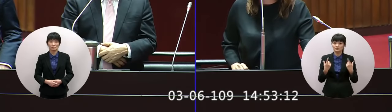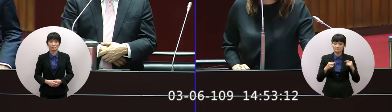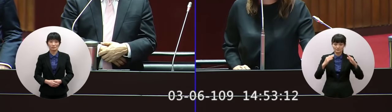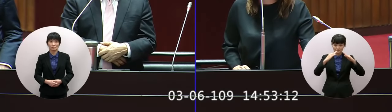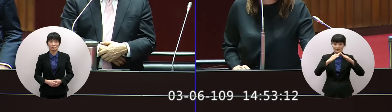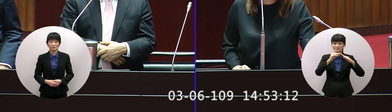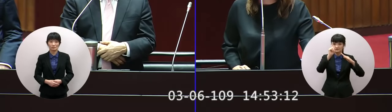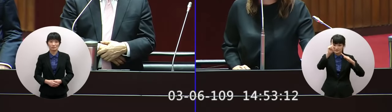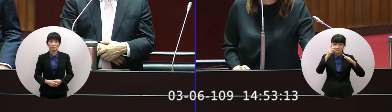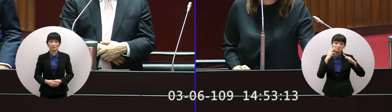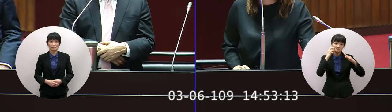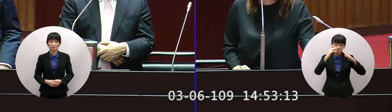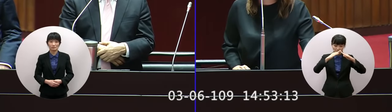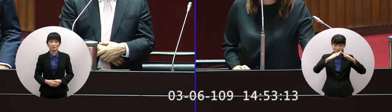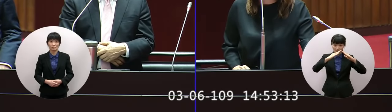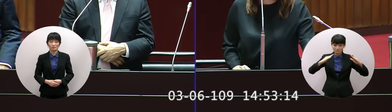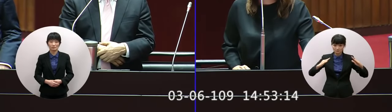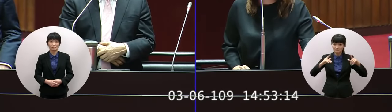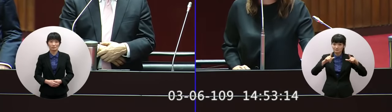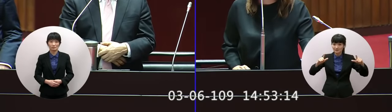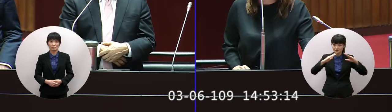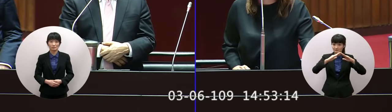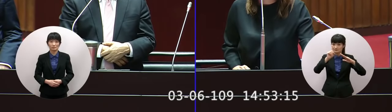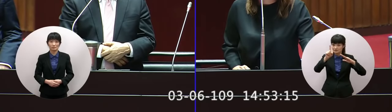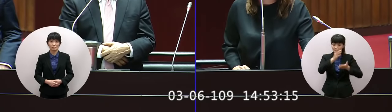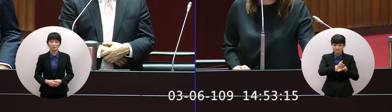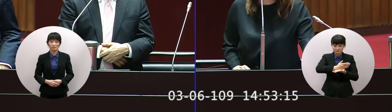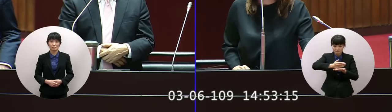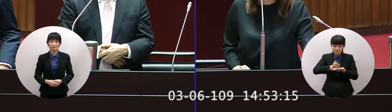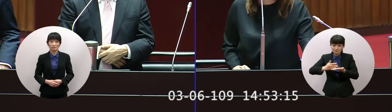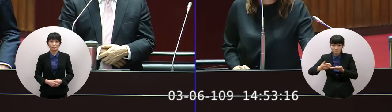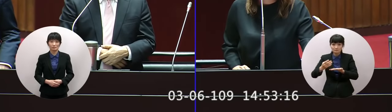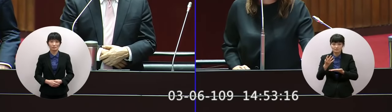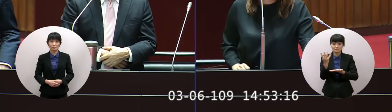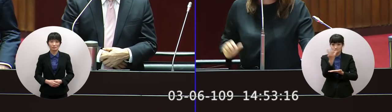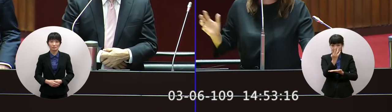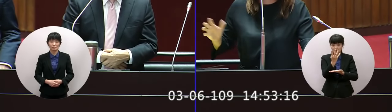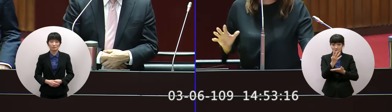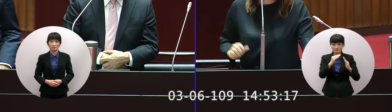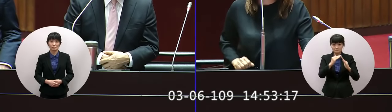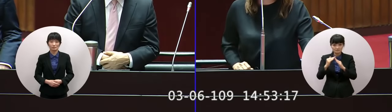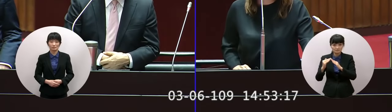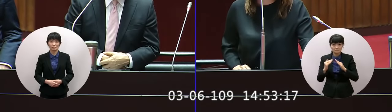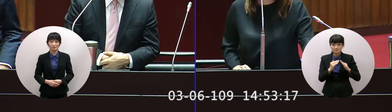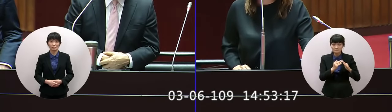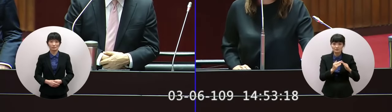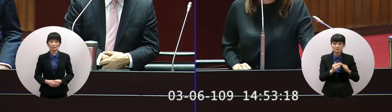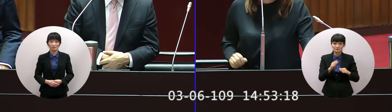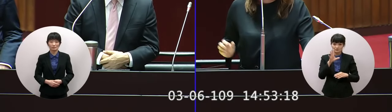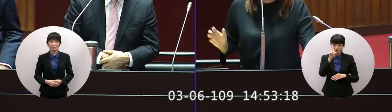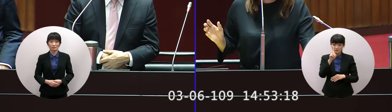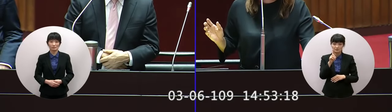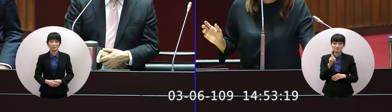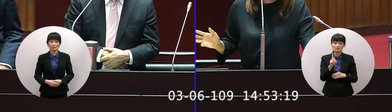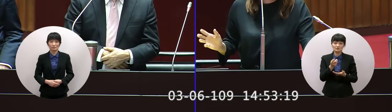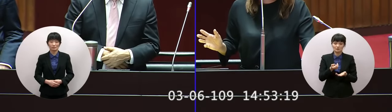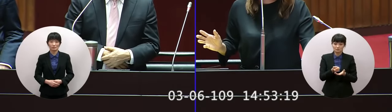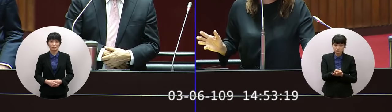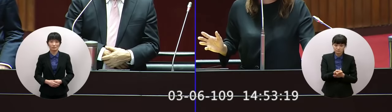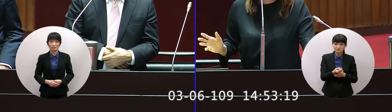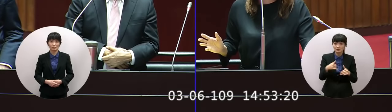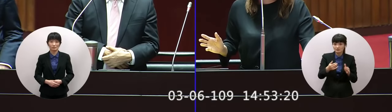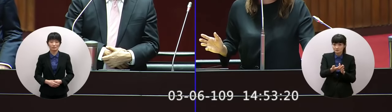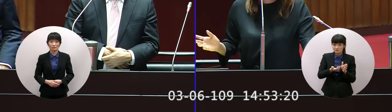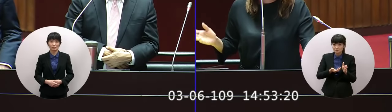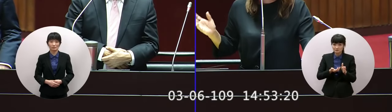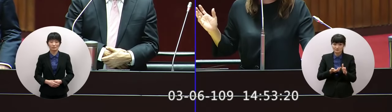中年纪最大的快要90岁了，他出生以前他的父母他的祖辈就住在那里，他快